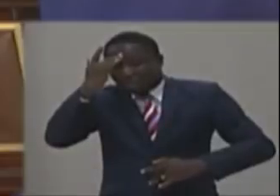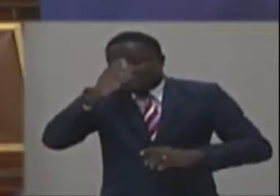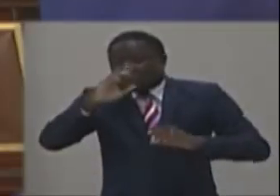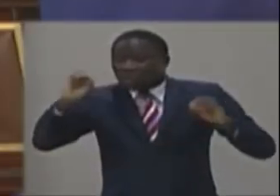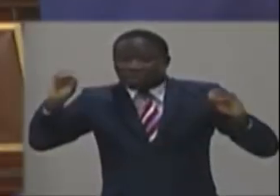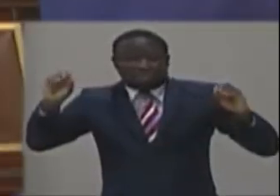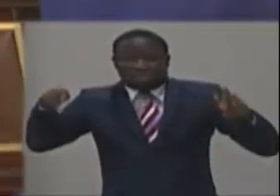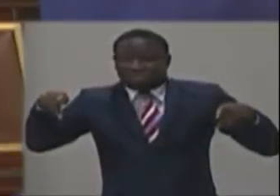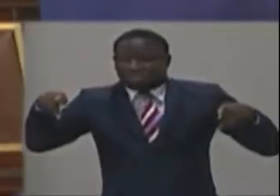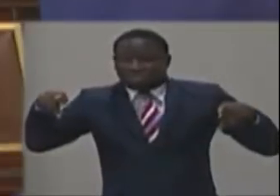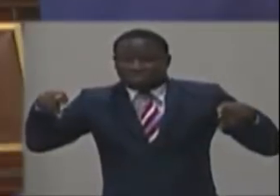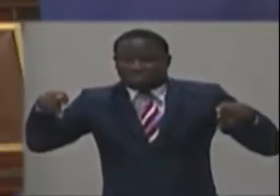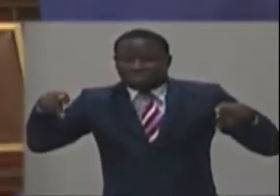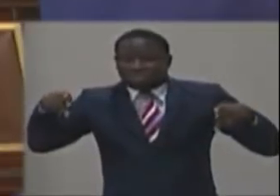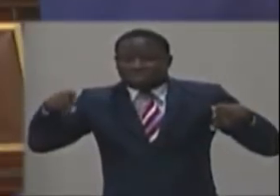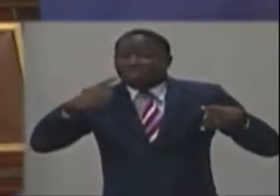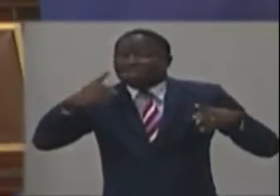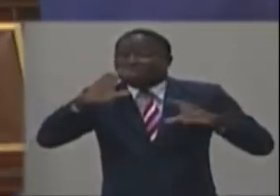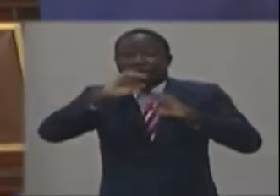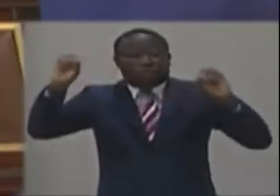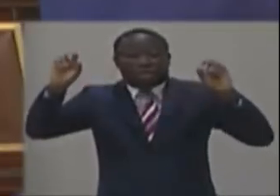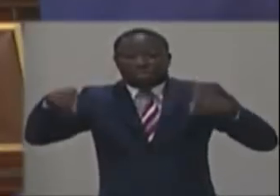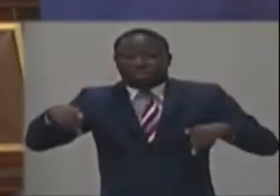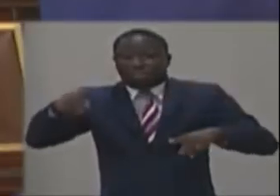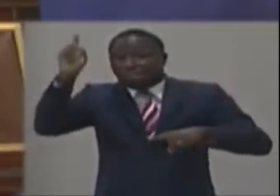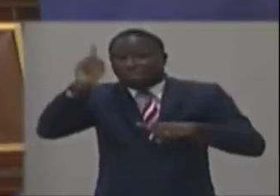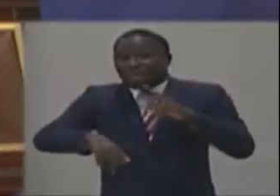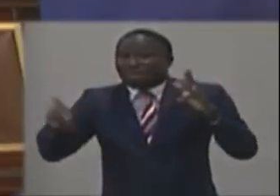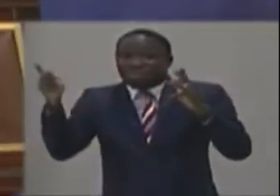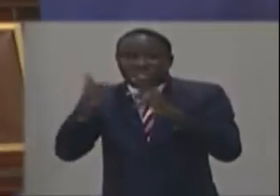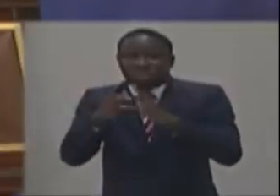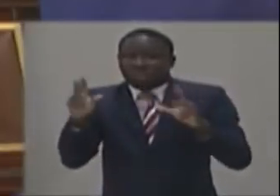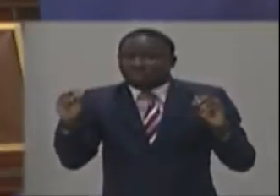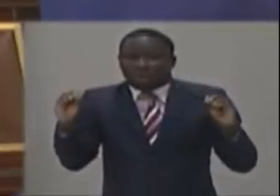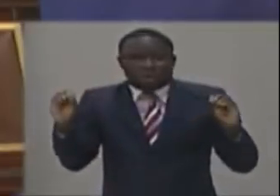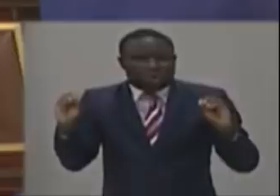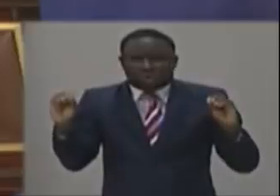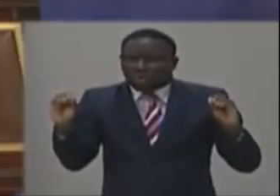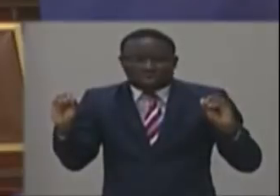personne. Moi dis personne pas ka vle touye.